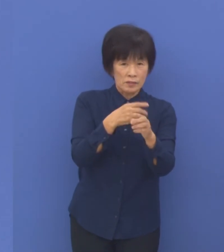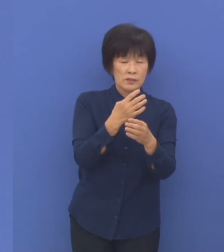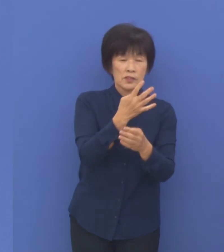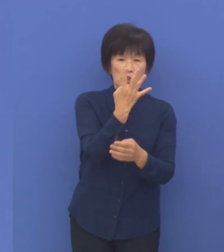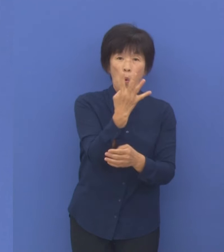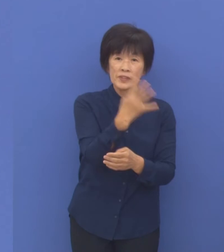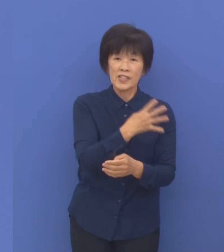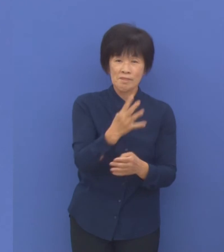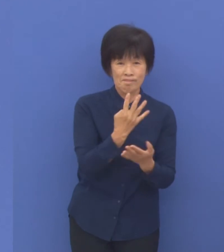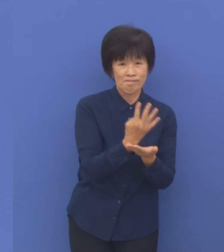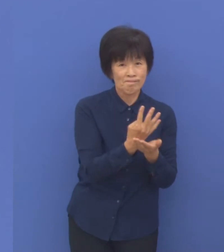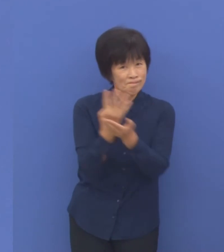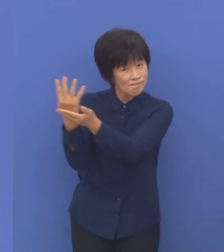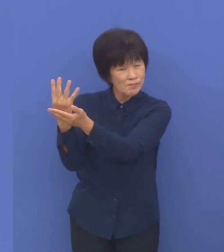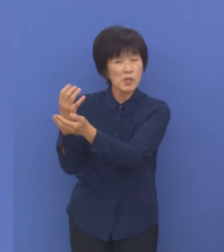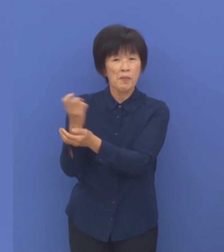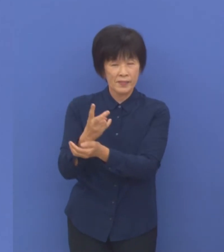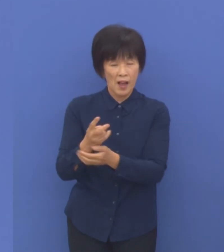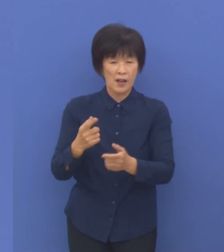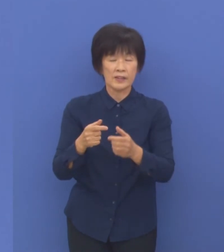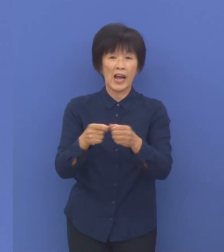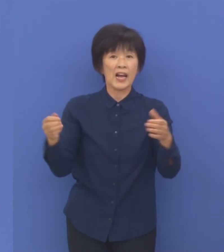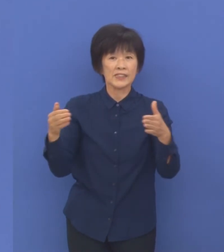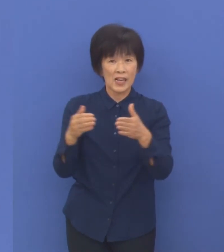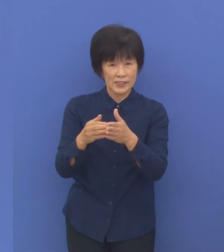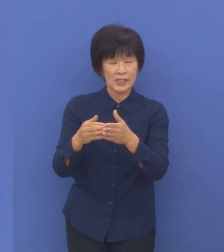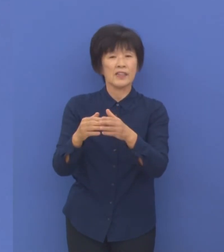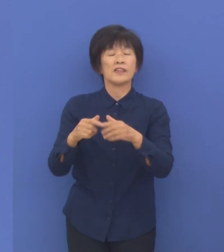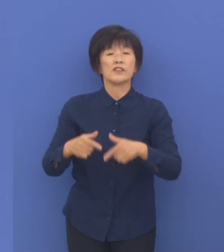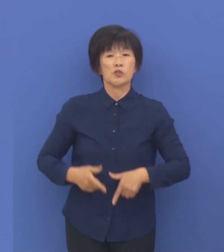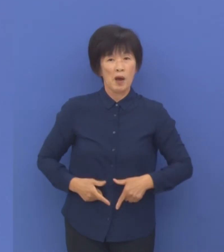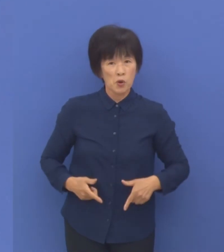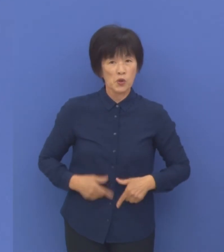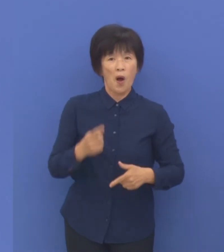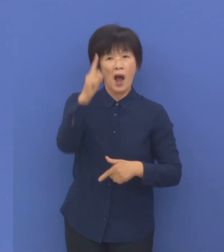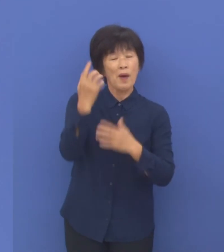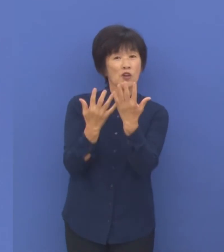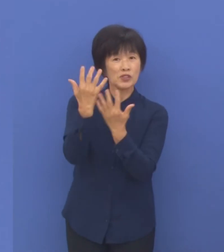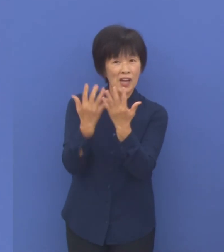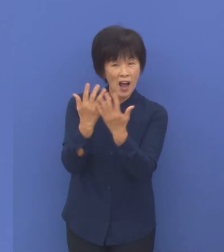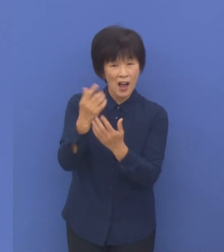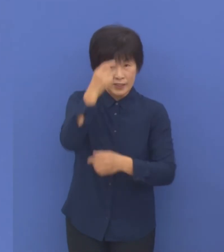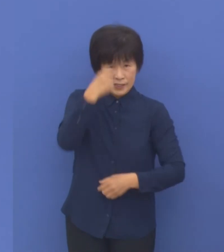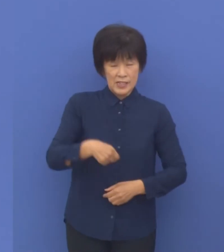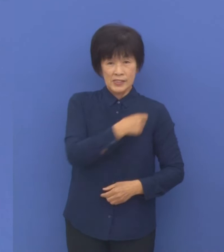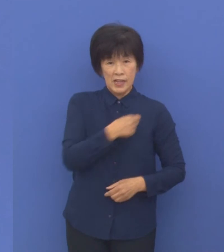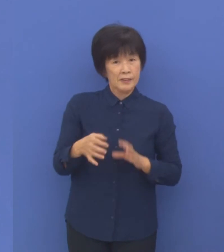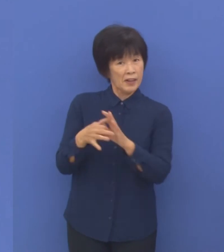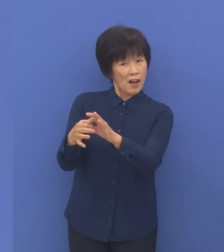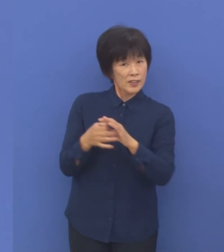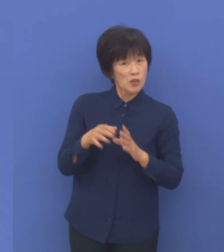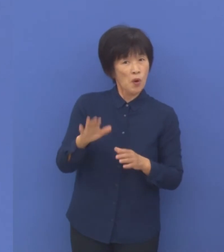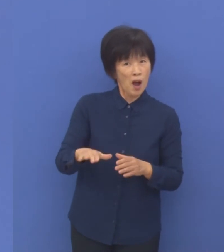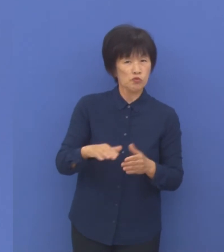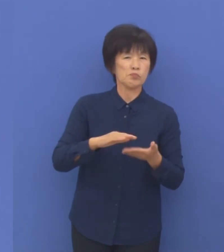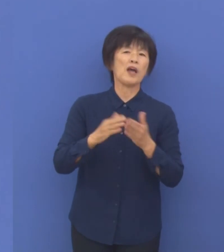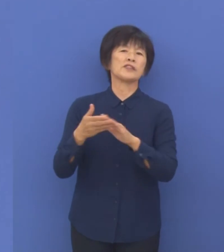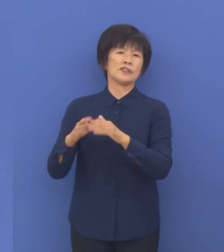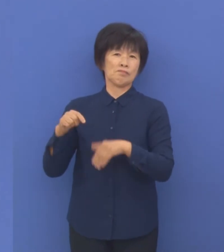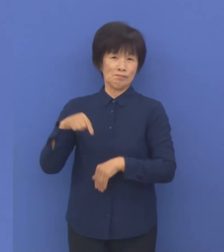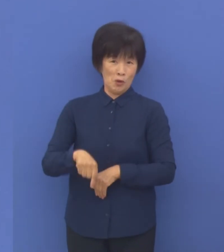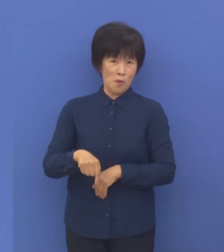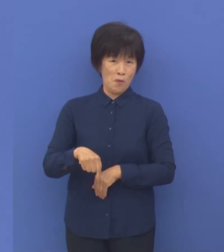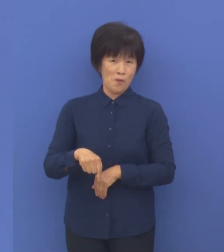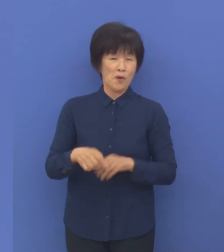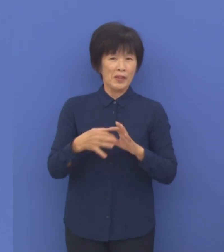遺産長崎と天草地方の潜伏キリシタン関連遺産にゆかりのある町ということを広くアピール